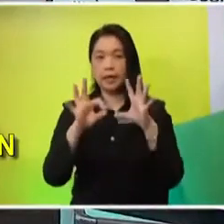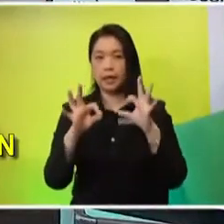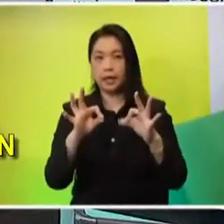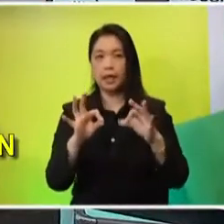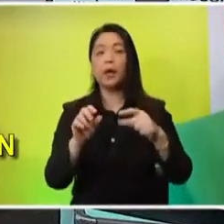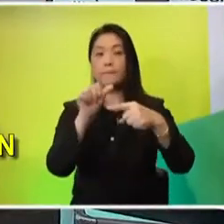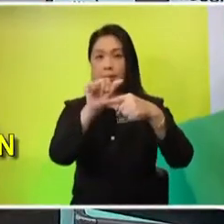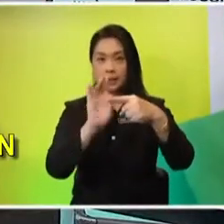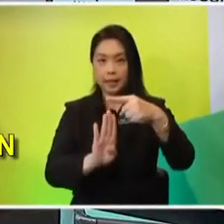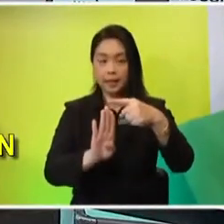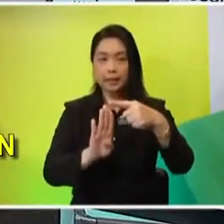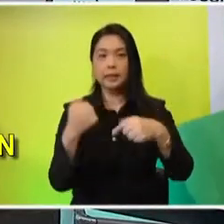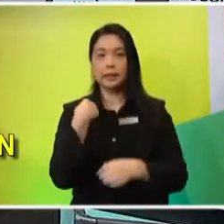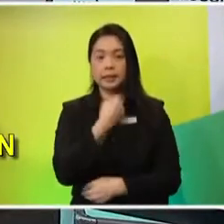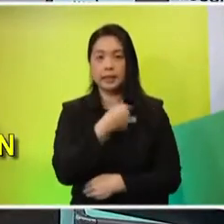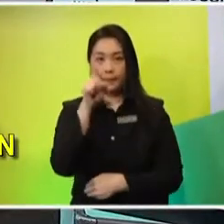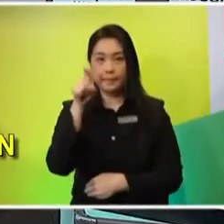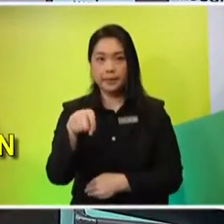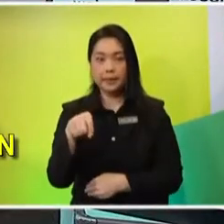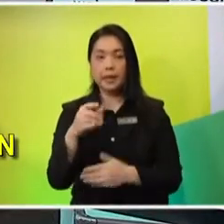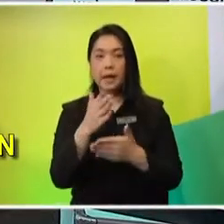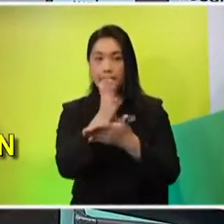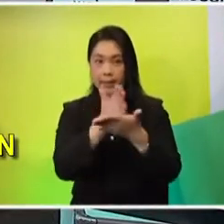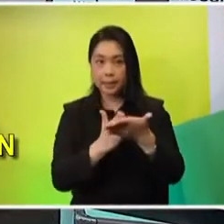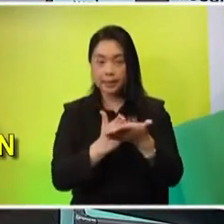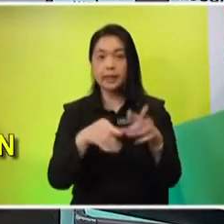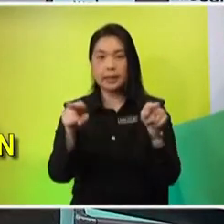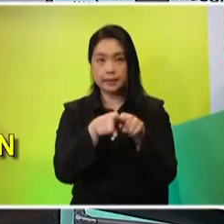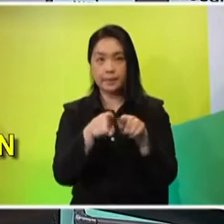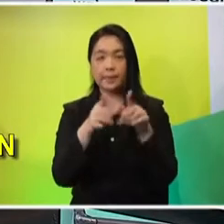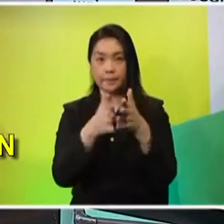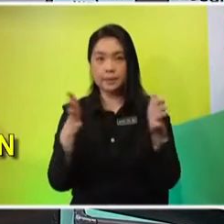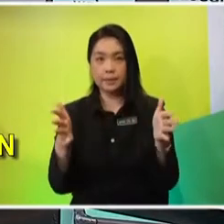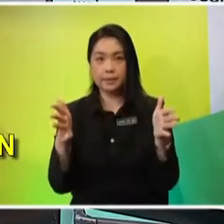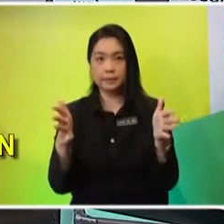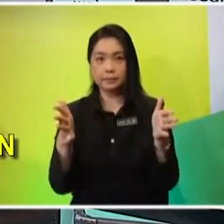pecahan, kita mestilah bahagian yang sama besar.